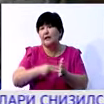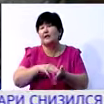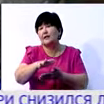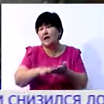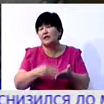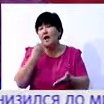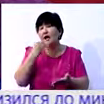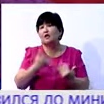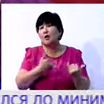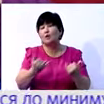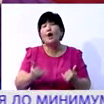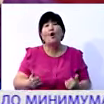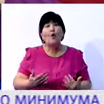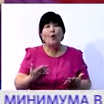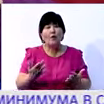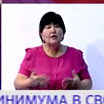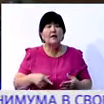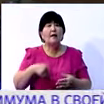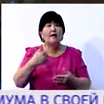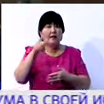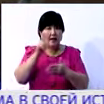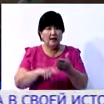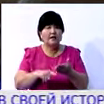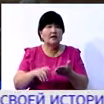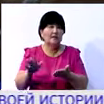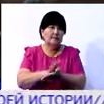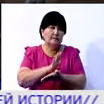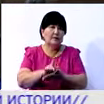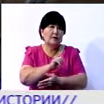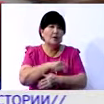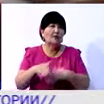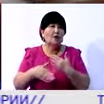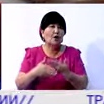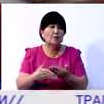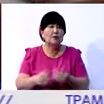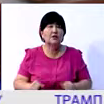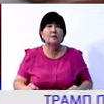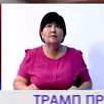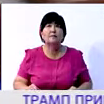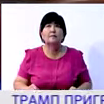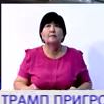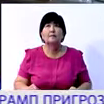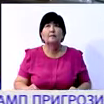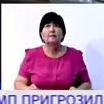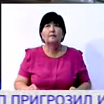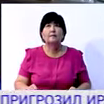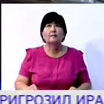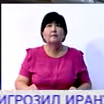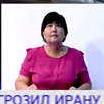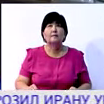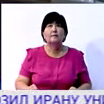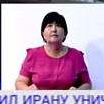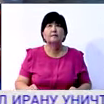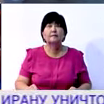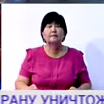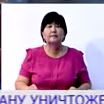качества своих услуг и увеличение доли гарантированного объема бесплатной медицинской помощи. Алина Параджан, Шолпан Исабекова, Алпамыс Ашербеков,